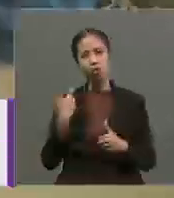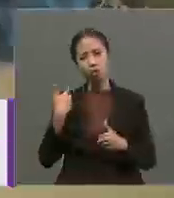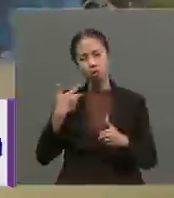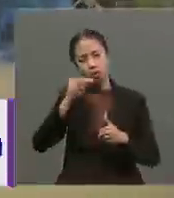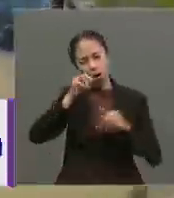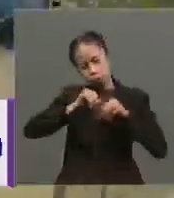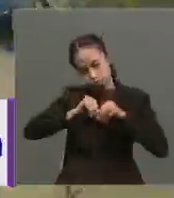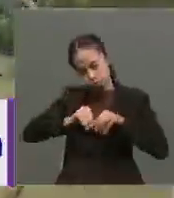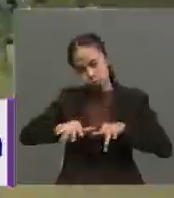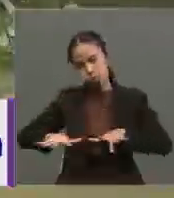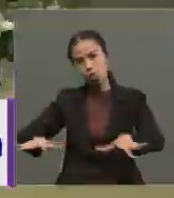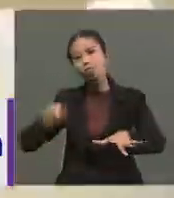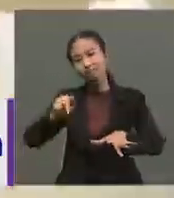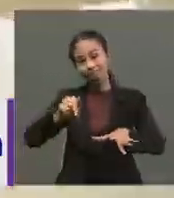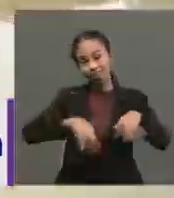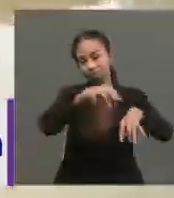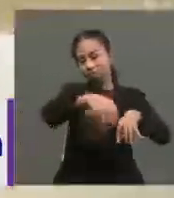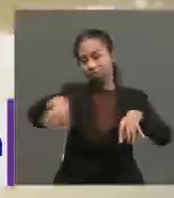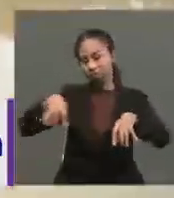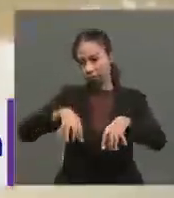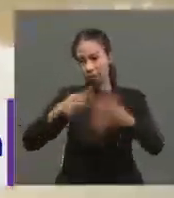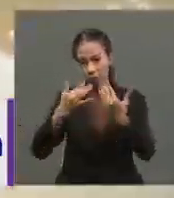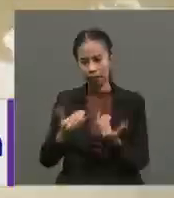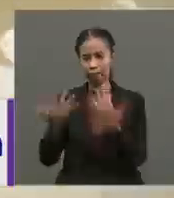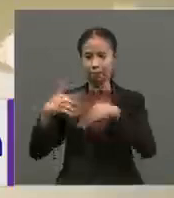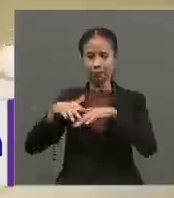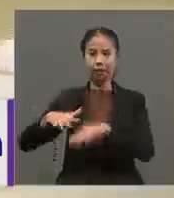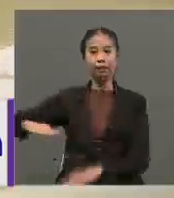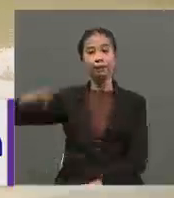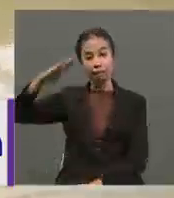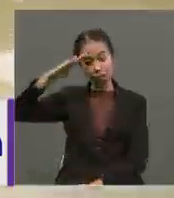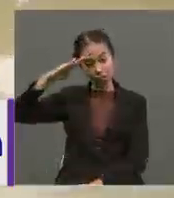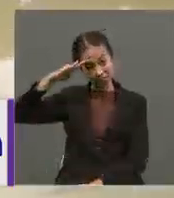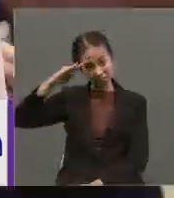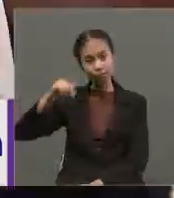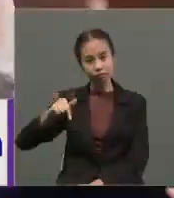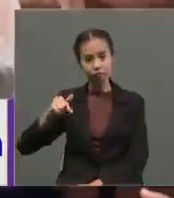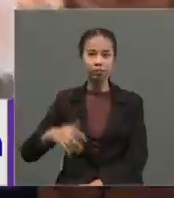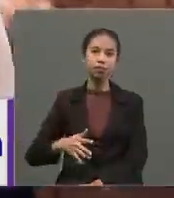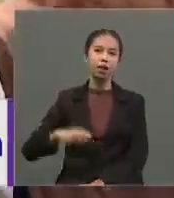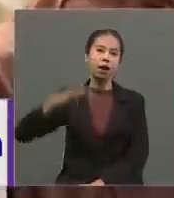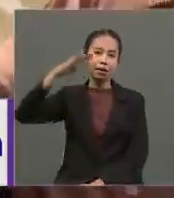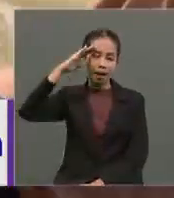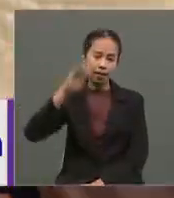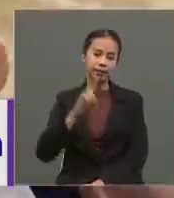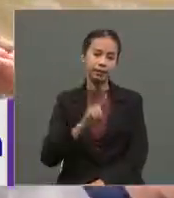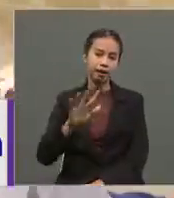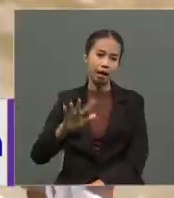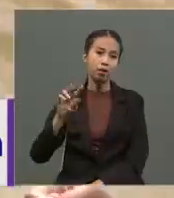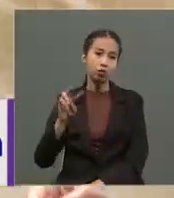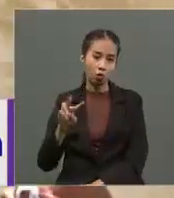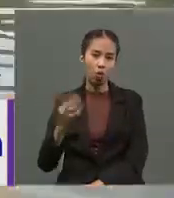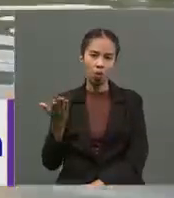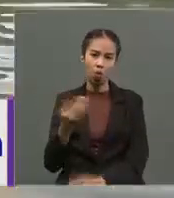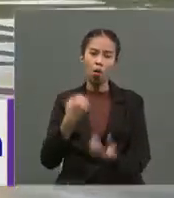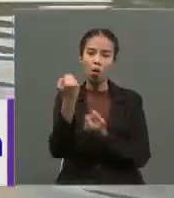มู่บ้านทางกำนันผู้ใหญ่บ้านก็เลยประสานทหารจากกองพันทหารราบที่2กรมทหารราบที่152ขอร